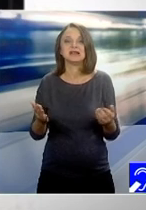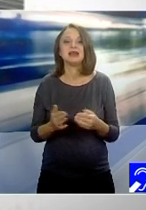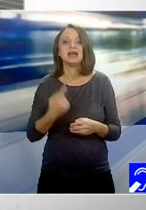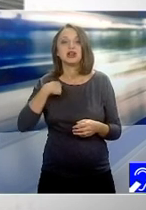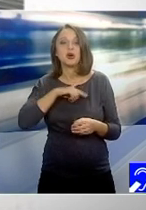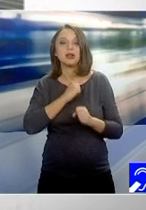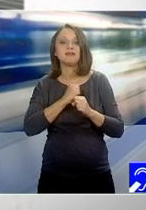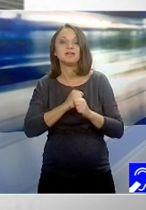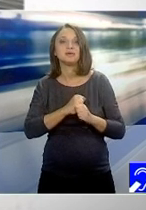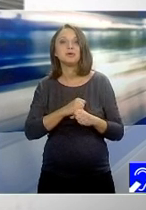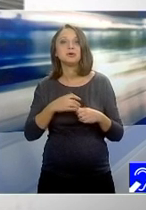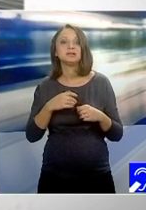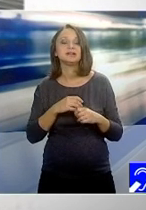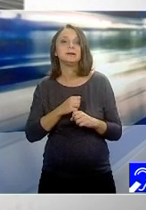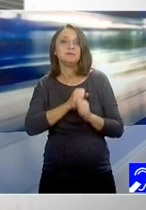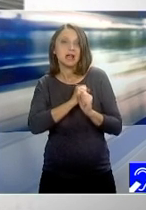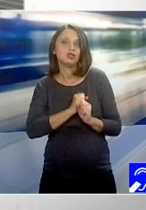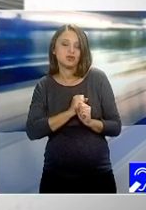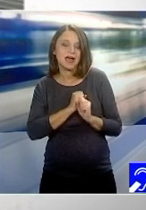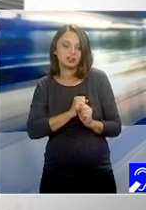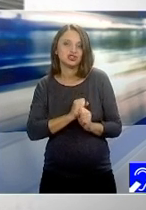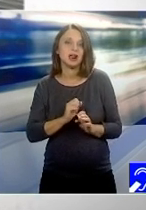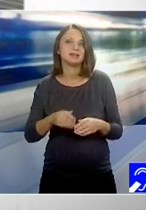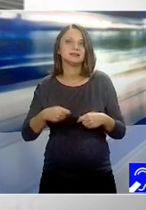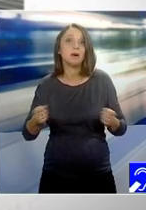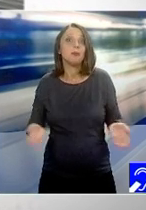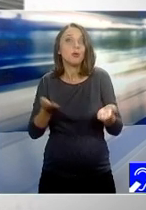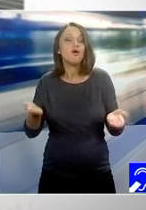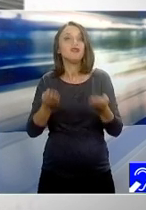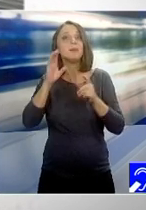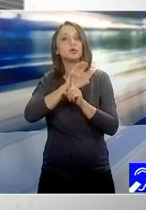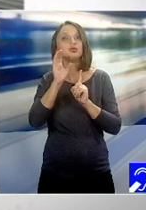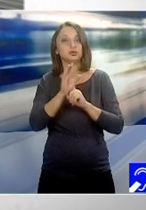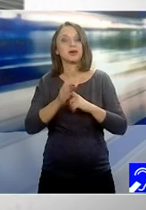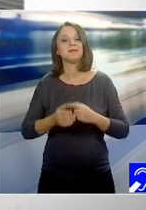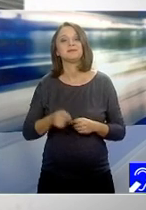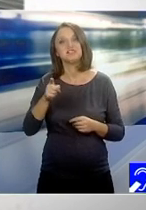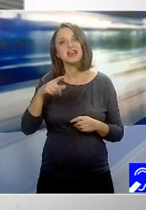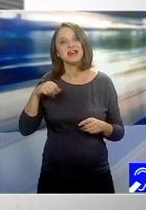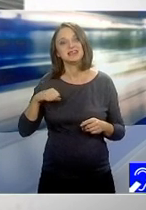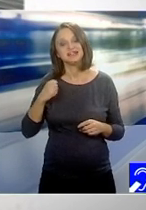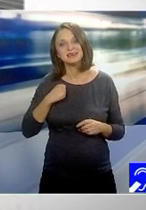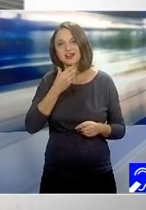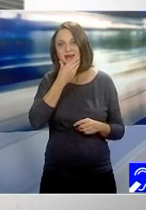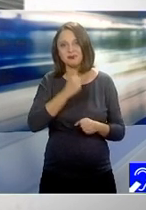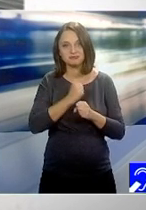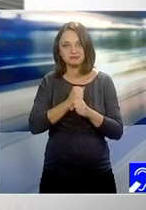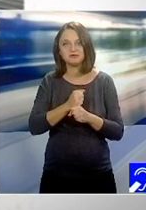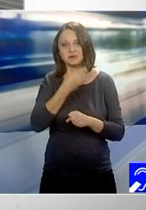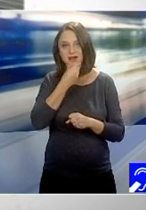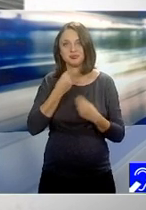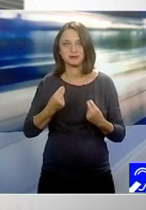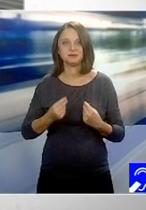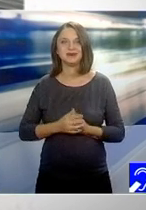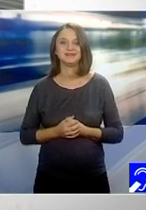a promova cultura până la urmă, în rândul tinerilor, și ei s-o ducă mai departe și asta era